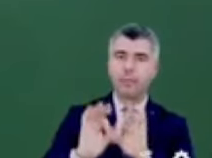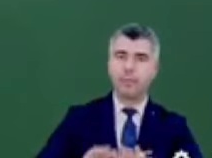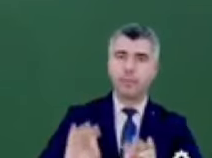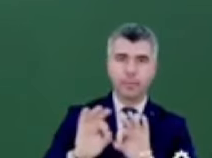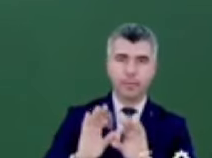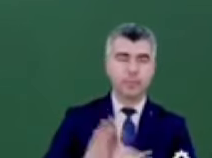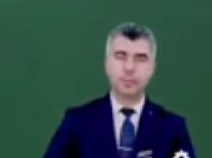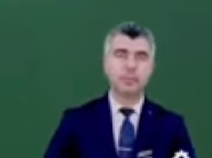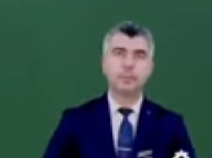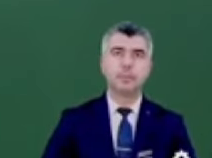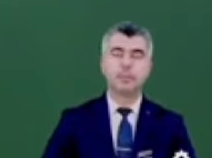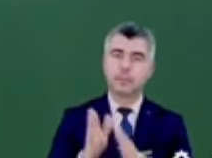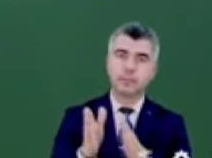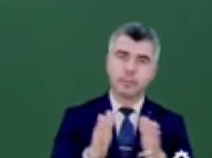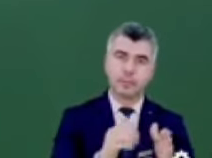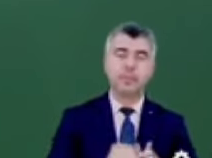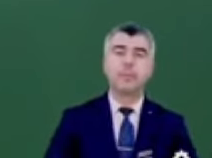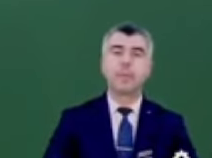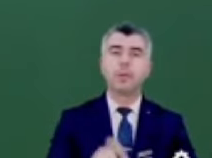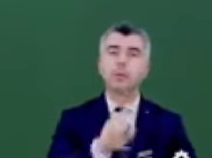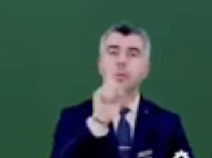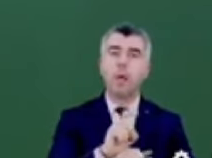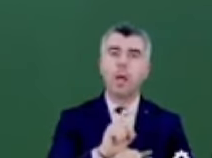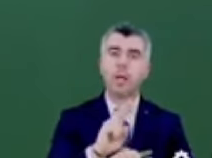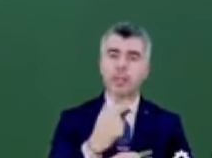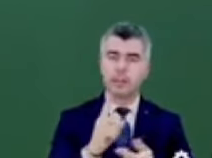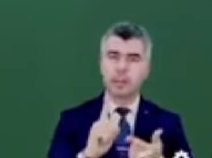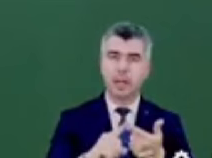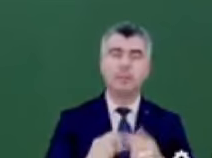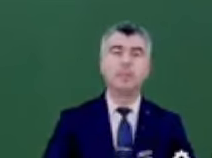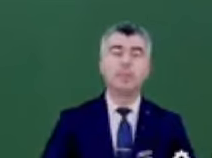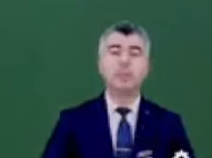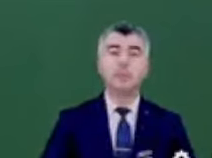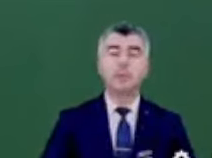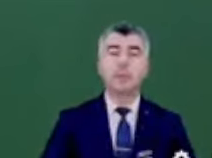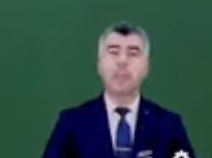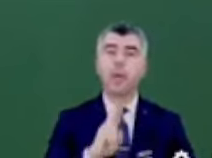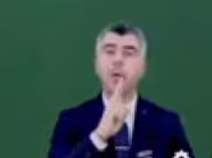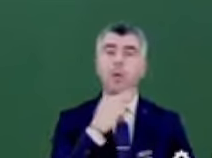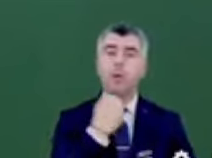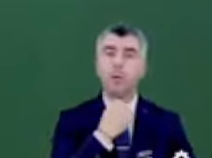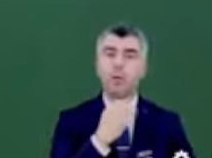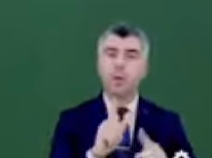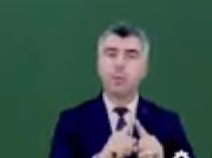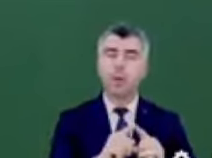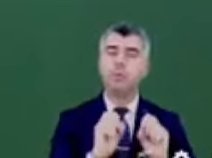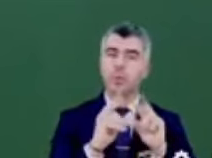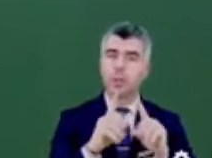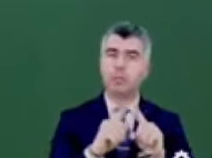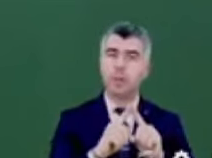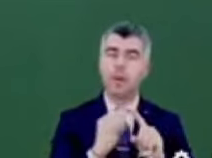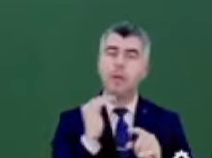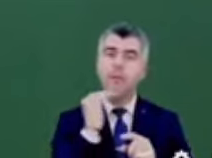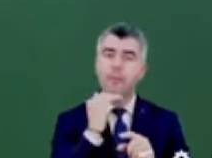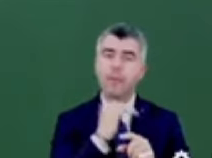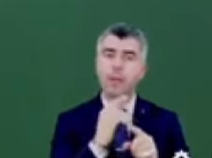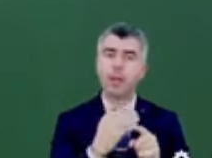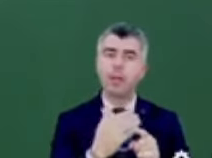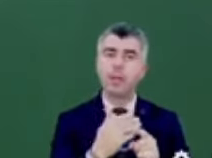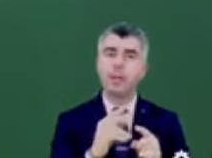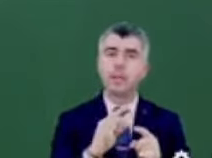وشكرا مصطفى الحجري موقع نيشان الحكومه تعهدت بتسريع عمليه تفويت 33 ال وحده